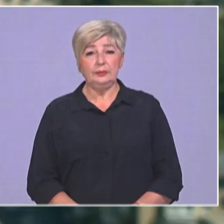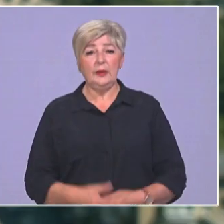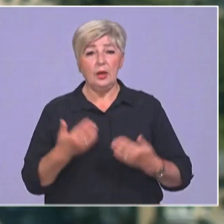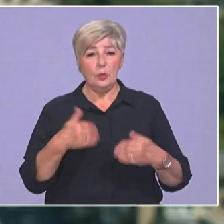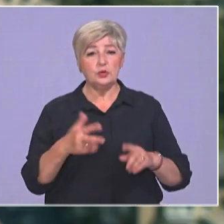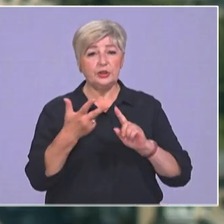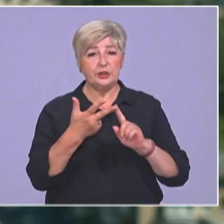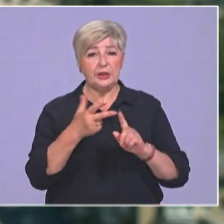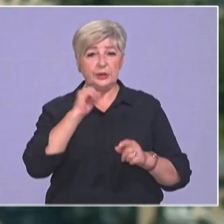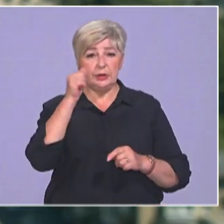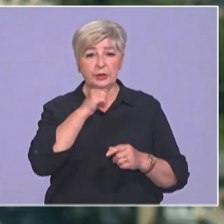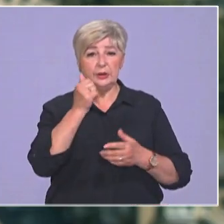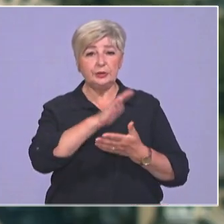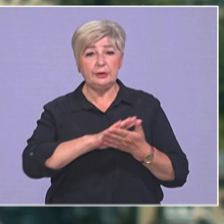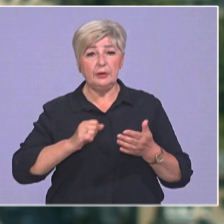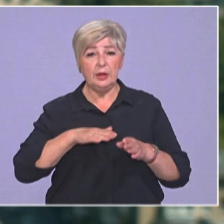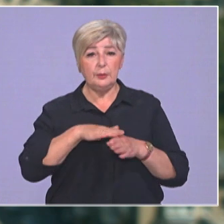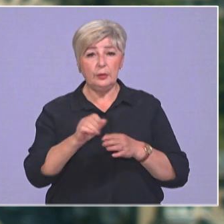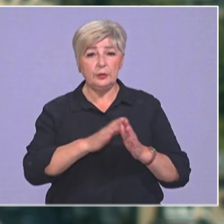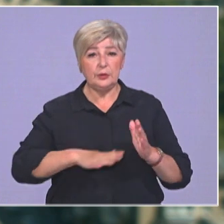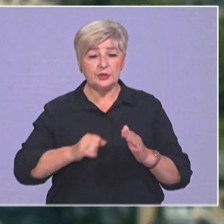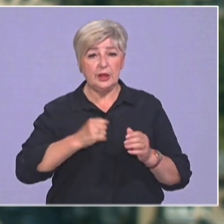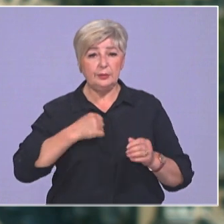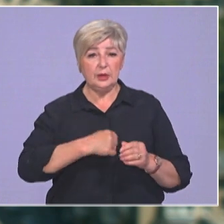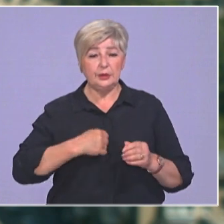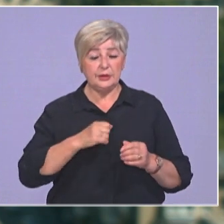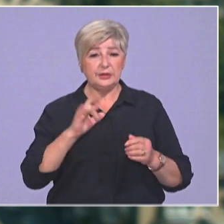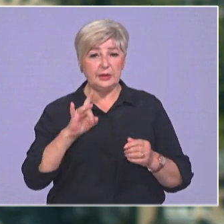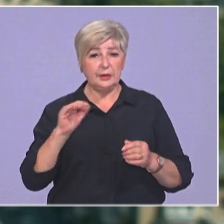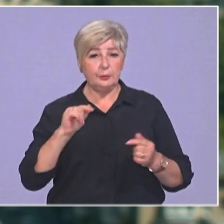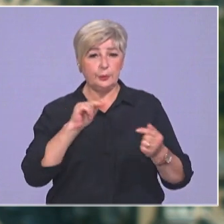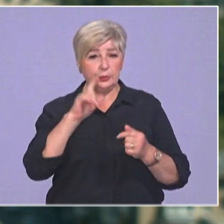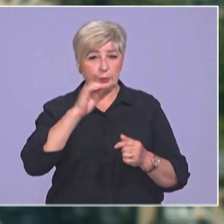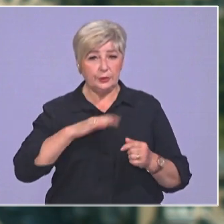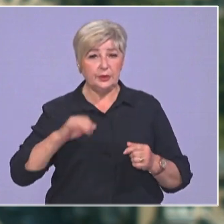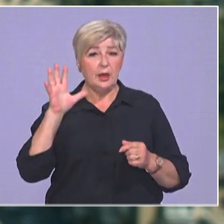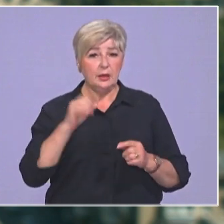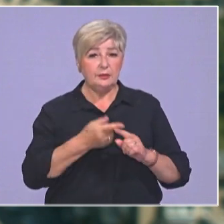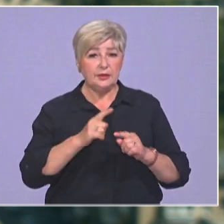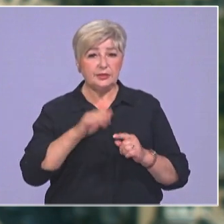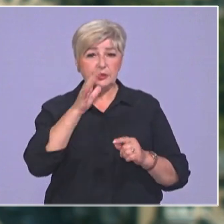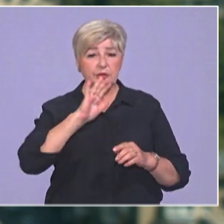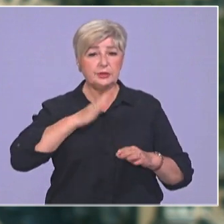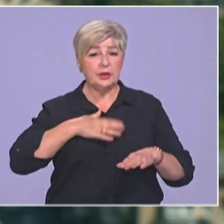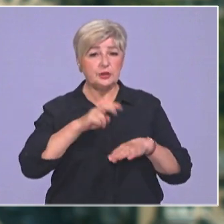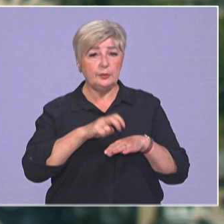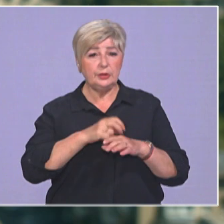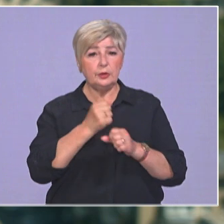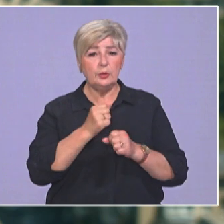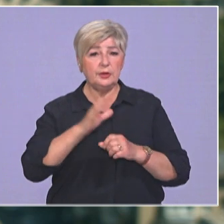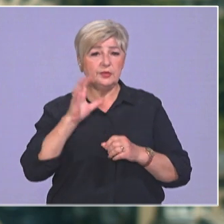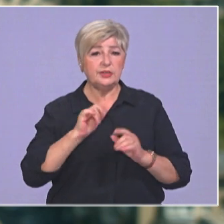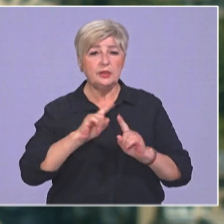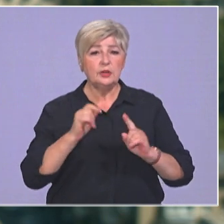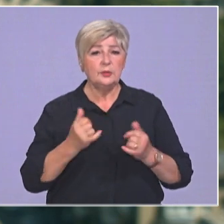Вже третій рік триває повномасштабна агресія РФ проти України. І весь цей час наші медики роблять все задля того, щоб